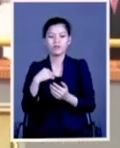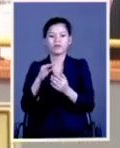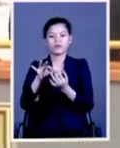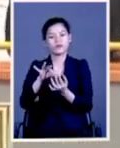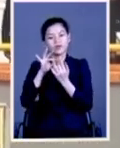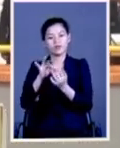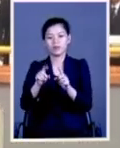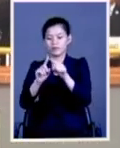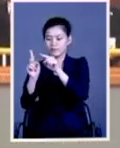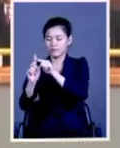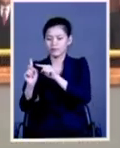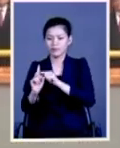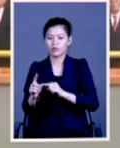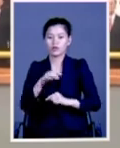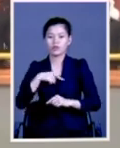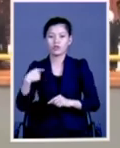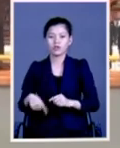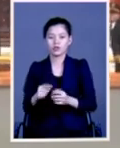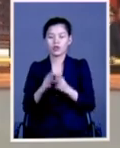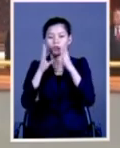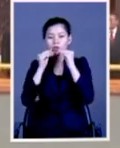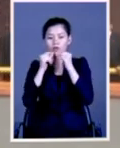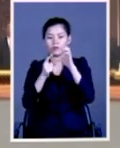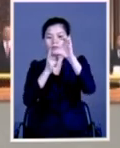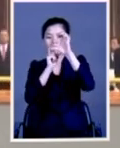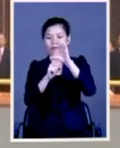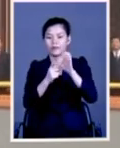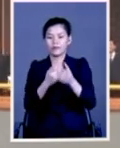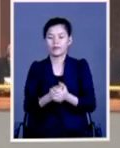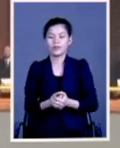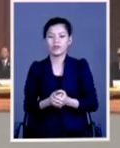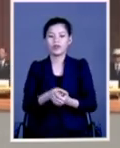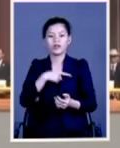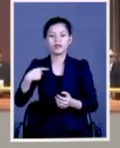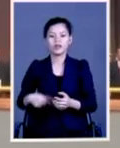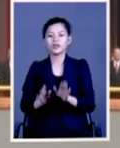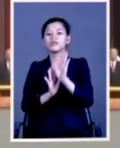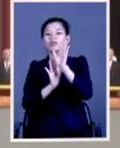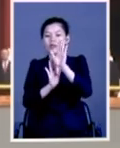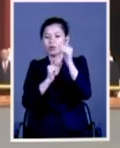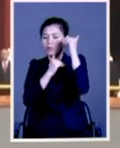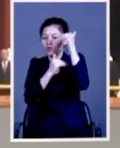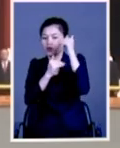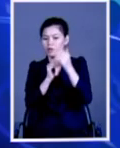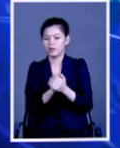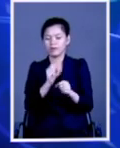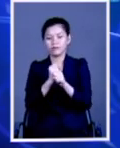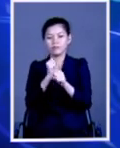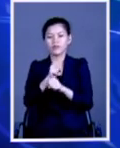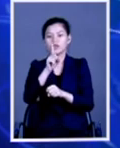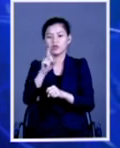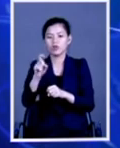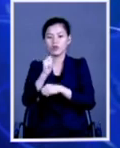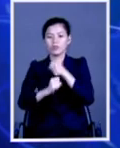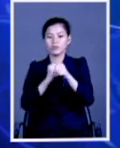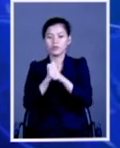ตามมติของประชุมใหญ่ครั้งที่20ของพรรคคอมมิวนิสต์จีนวางออกบรรลุเป้าหมายสู่ซนห้อยปีเหตุ